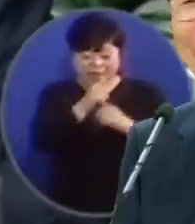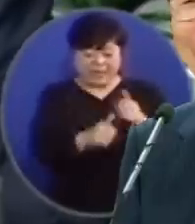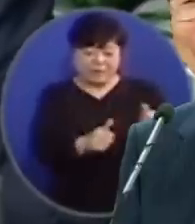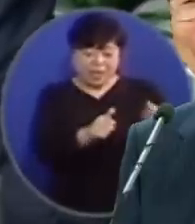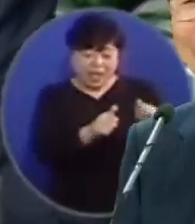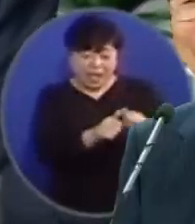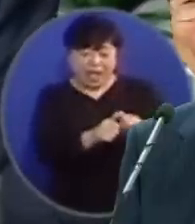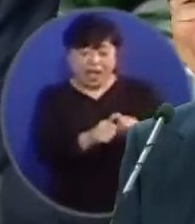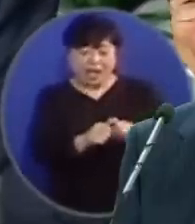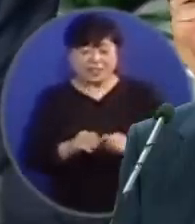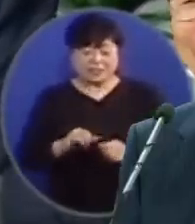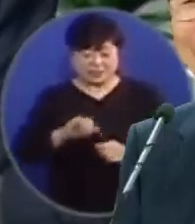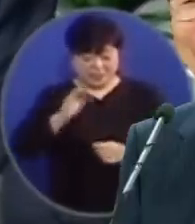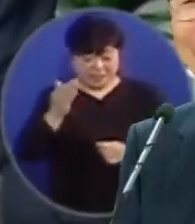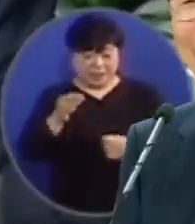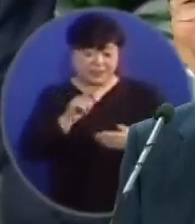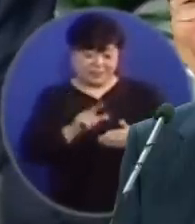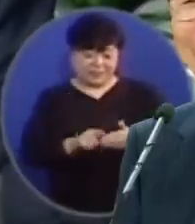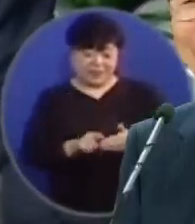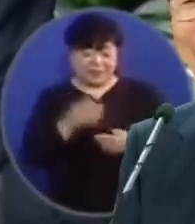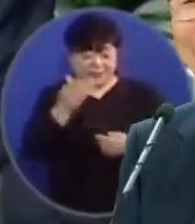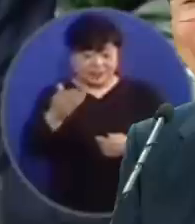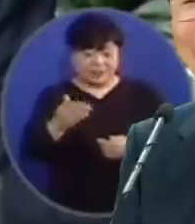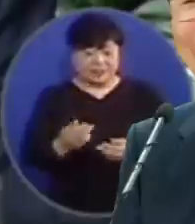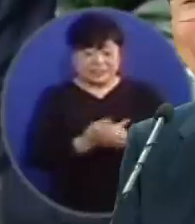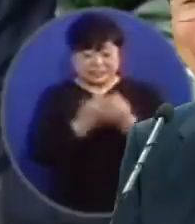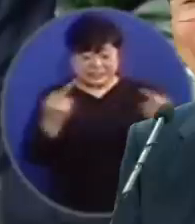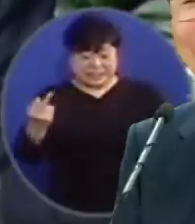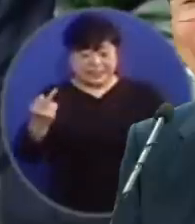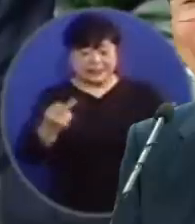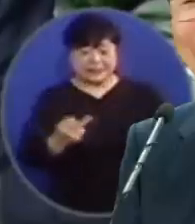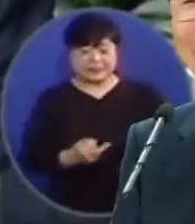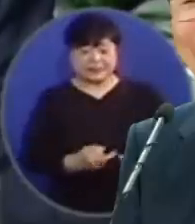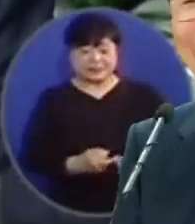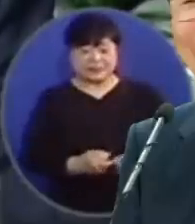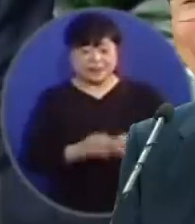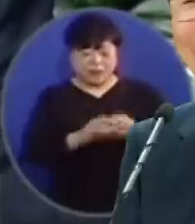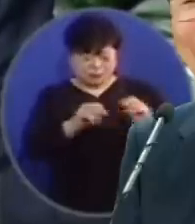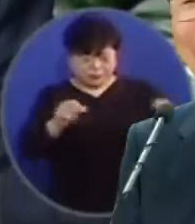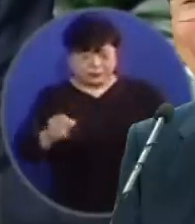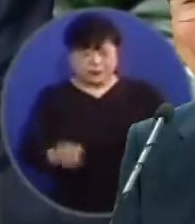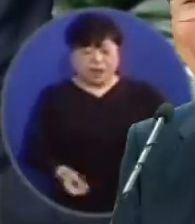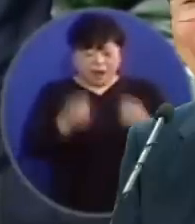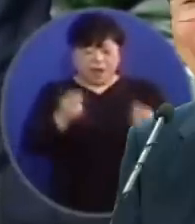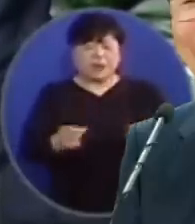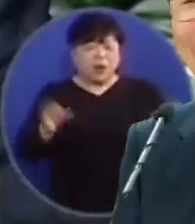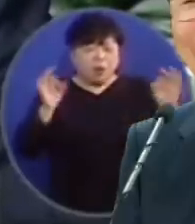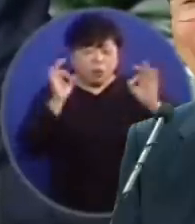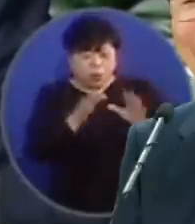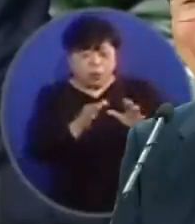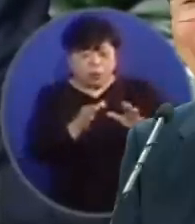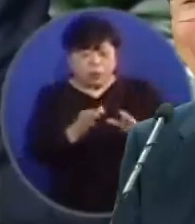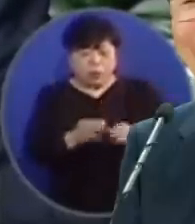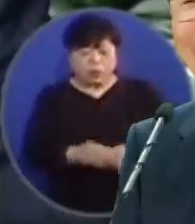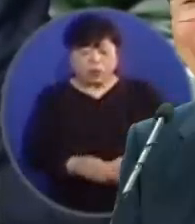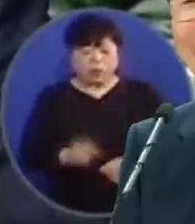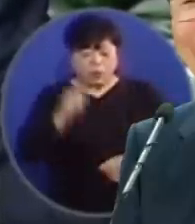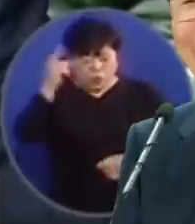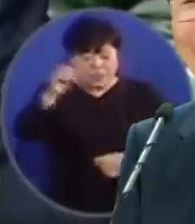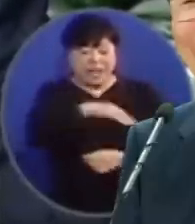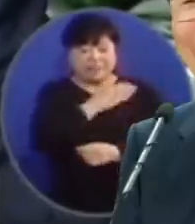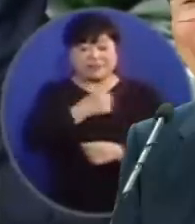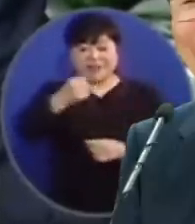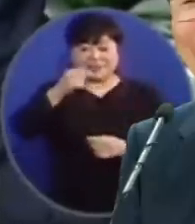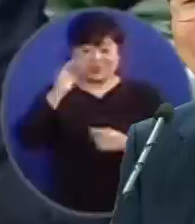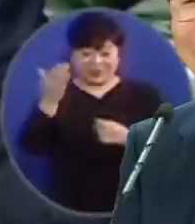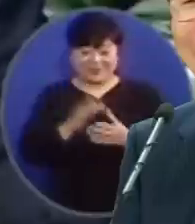하나님 함께한 지렁이가 되면은 여러분이 산을 부서뜨려 까불어 날려버리는 위대한 능력을 가진 자가